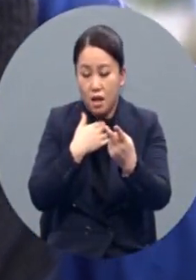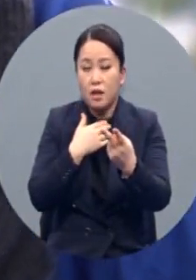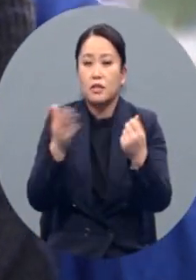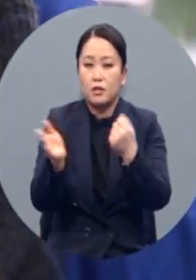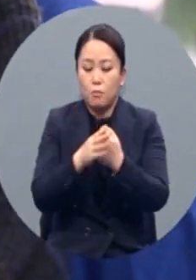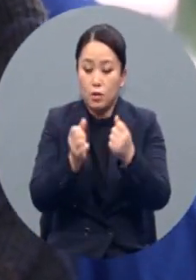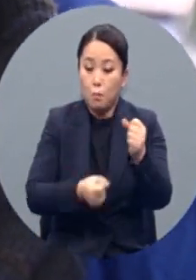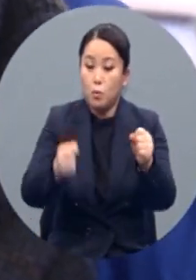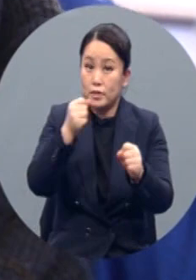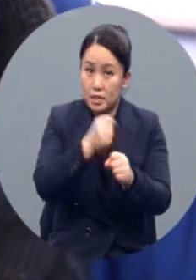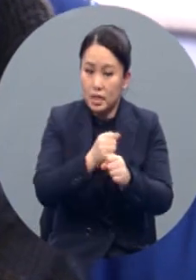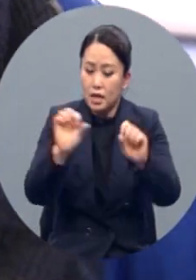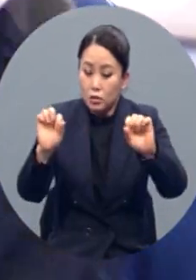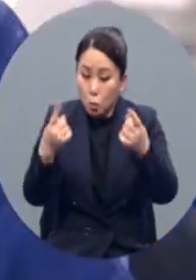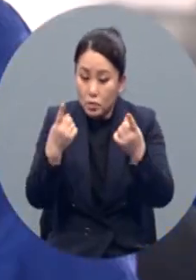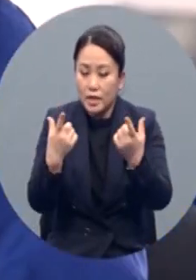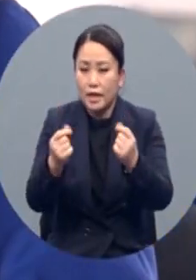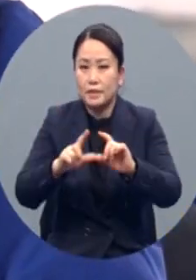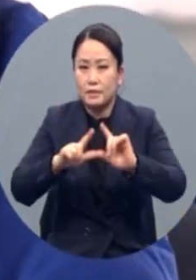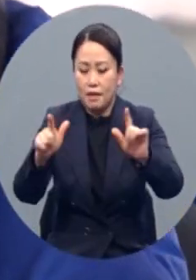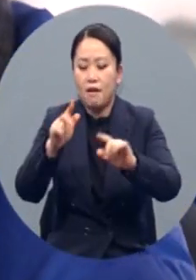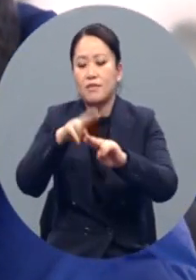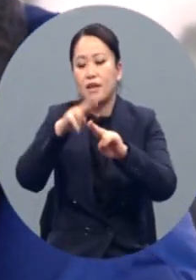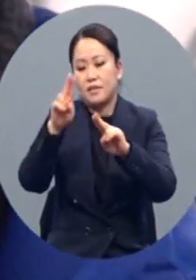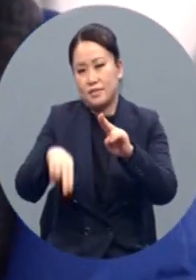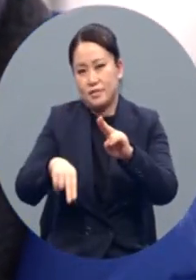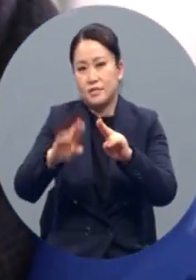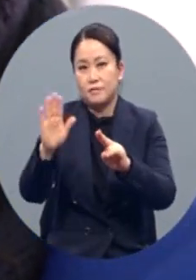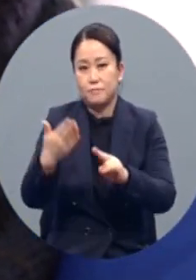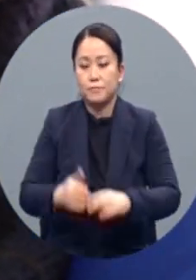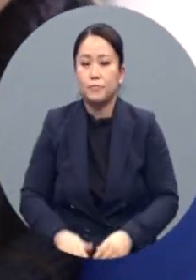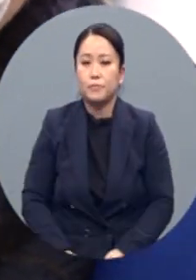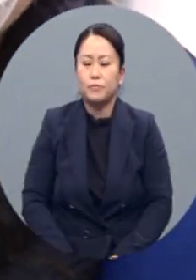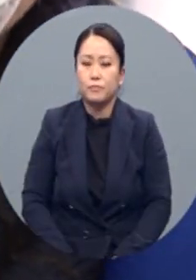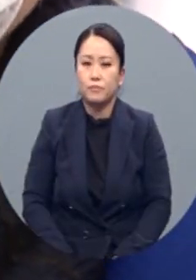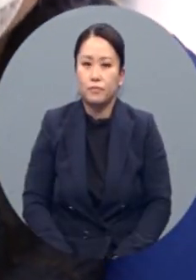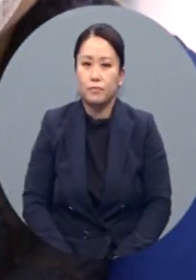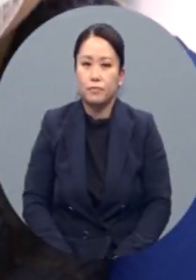복지과 동시 같은 날 퇴직하고 됩니다 mbc 뉴스 소마 모입니다